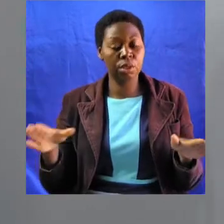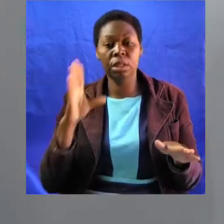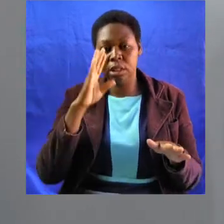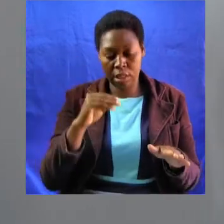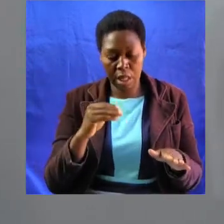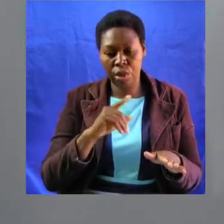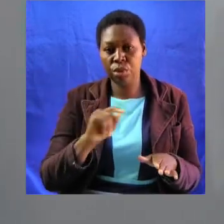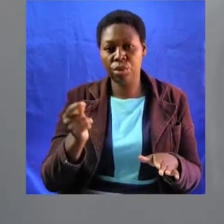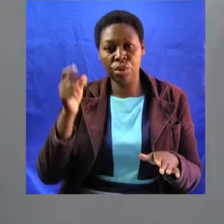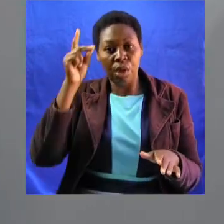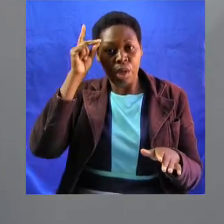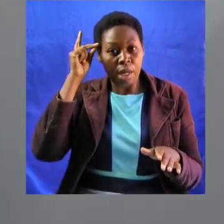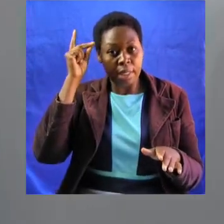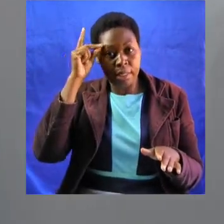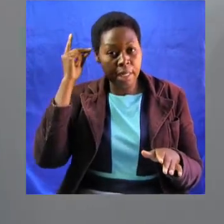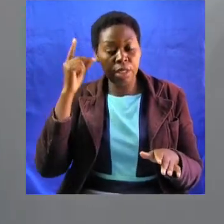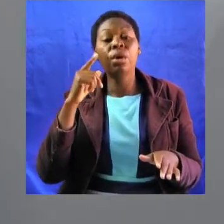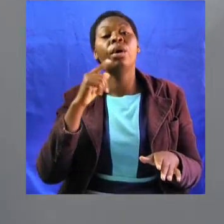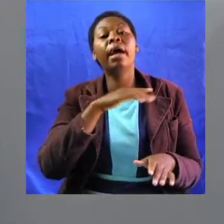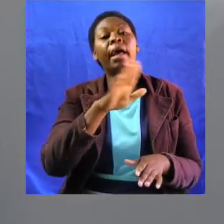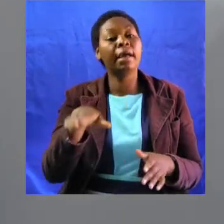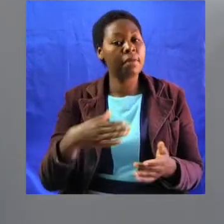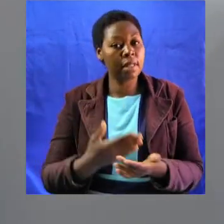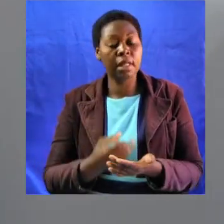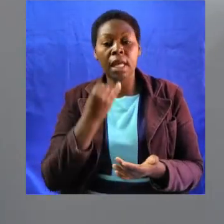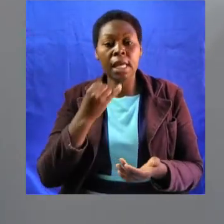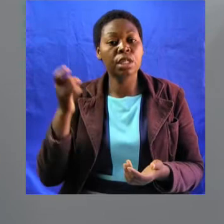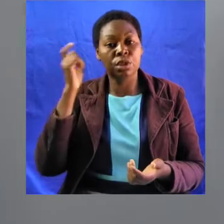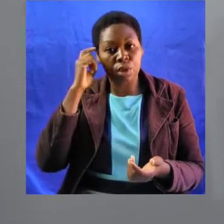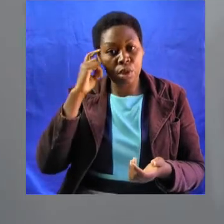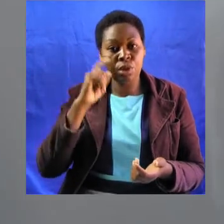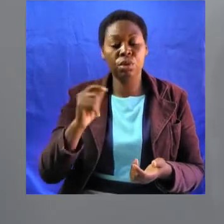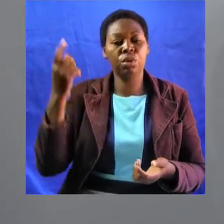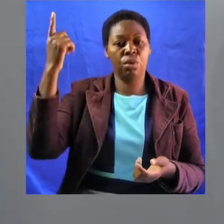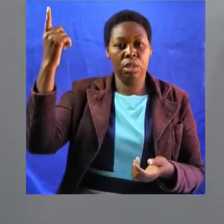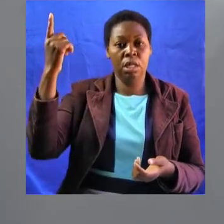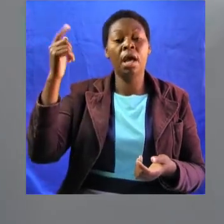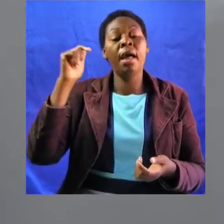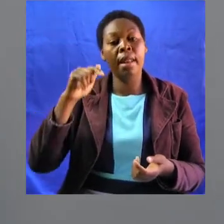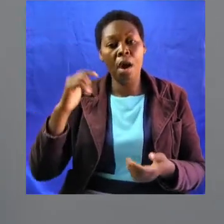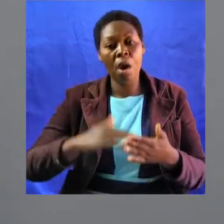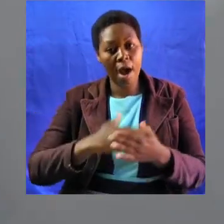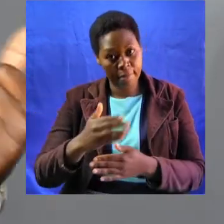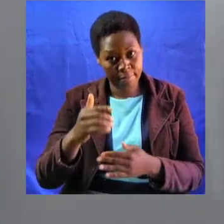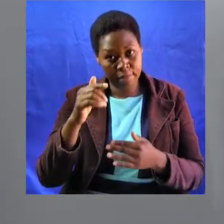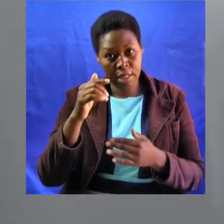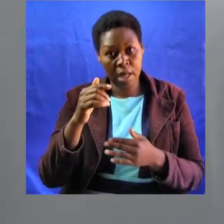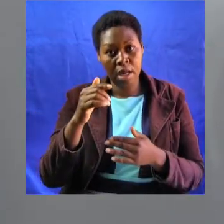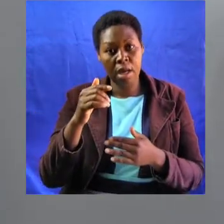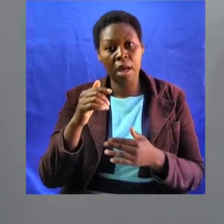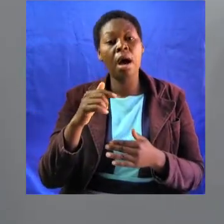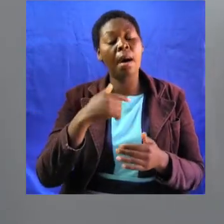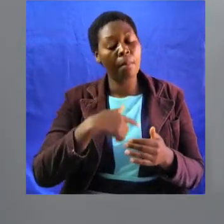kuiziva. Ndati ndimbokuudza ndikuratidze picture yezviri kuitika. Ndichibva kwauri Daniel, ndoda kudzokera